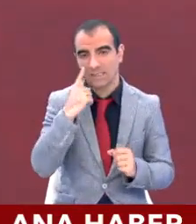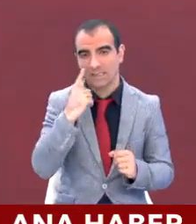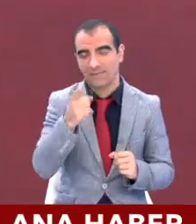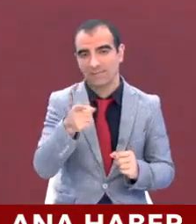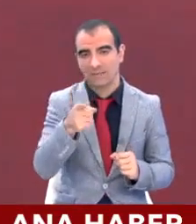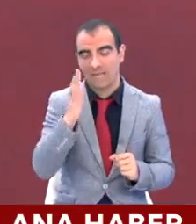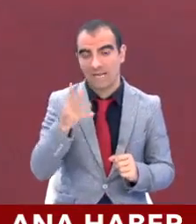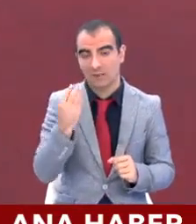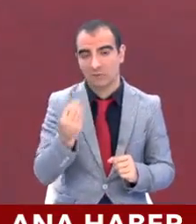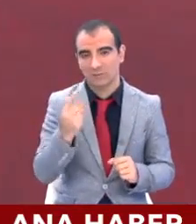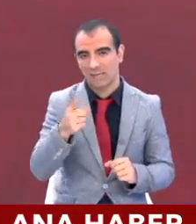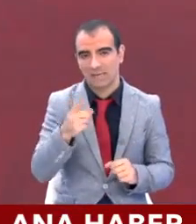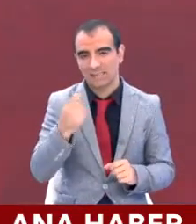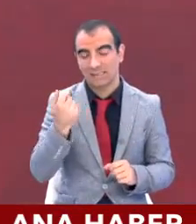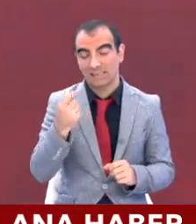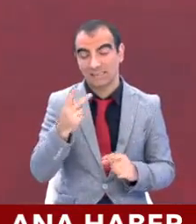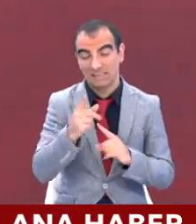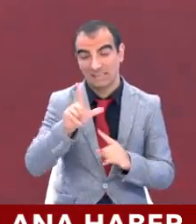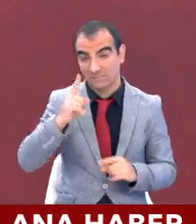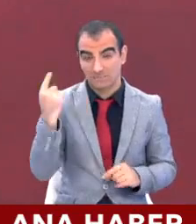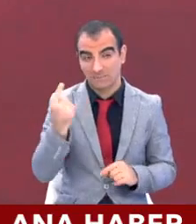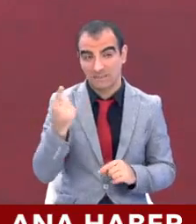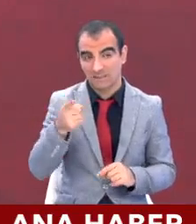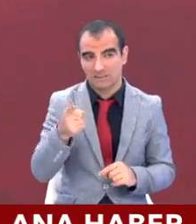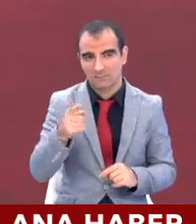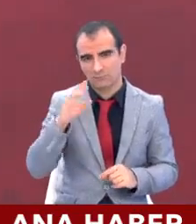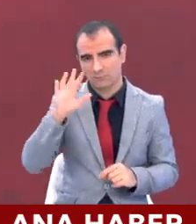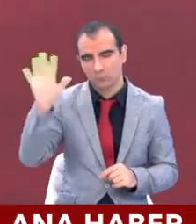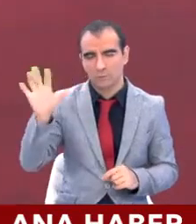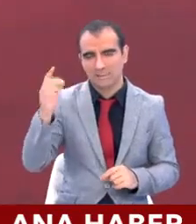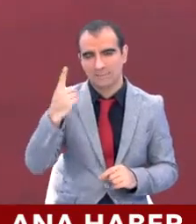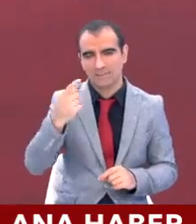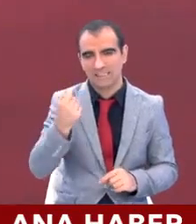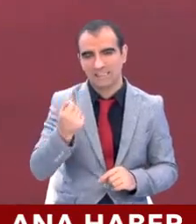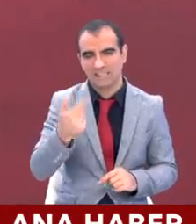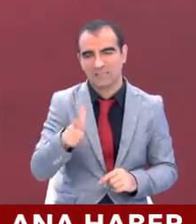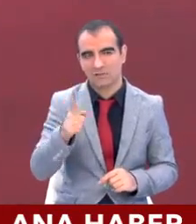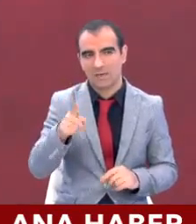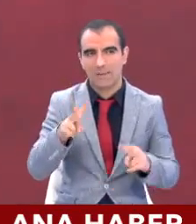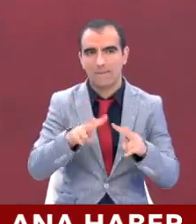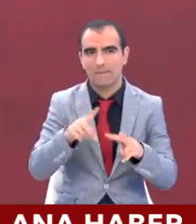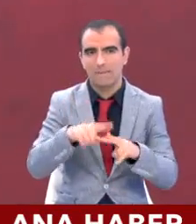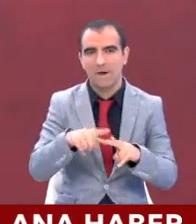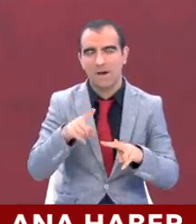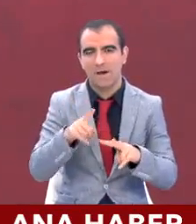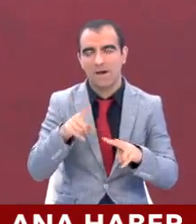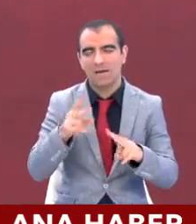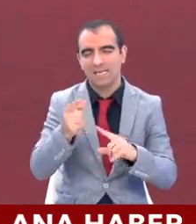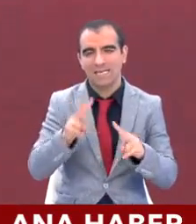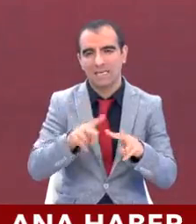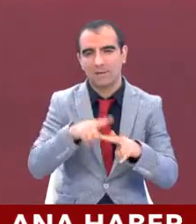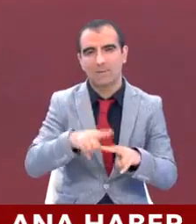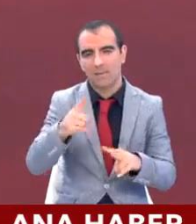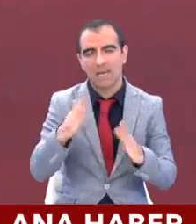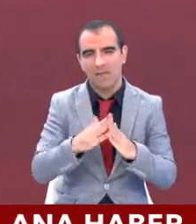En güzel ee şehirlerinden biri güzel turistik bir ev almak istemez misiniz mutlaka ki